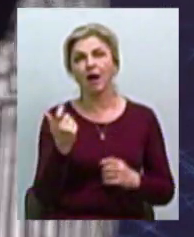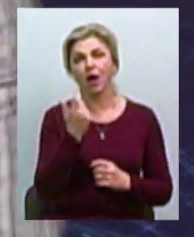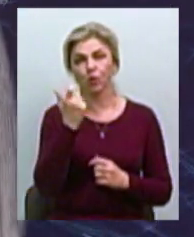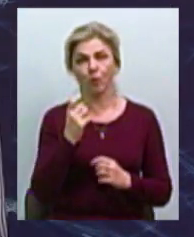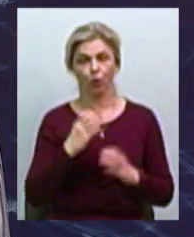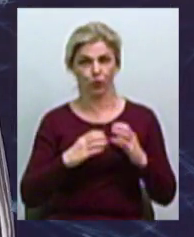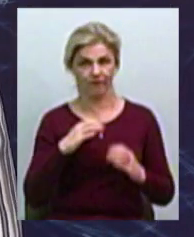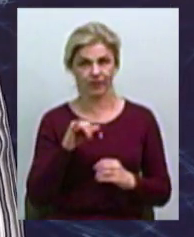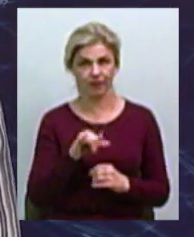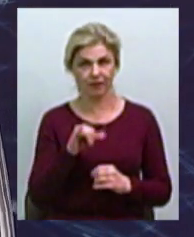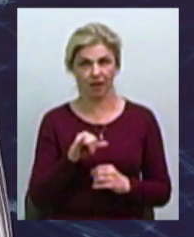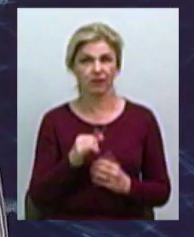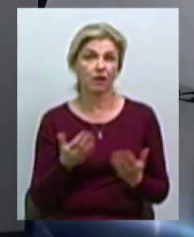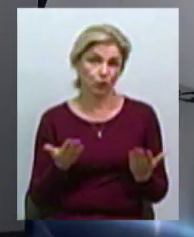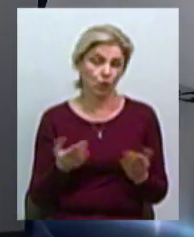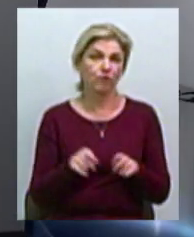одно плюс-мінус.